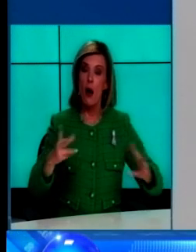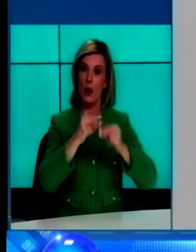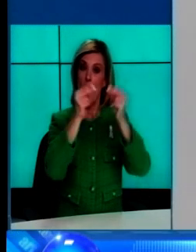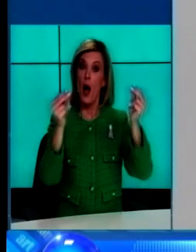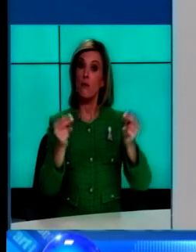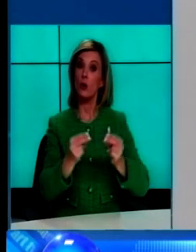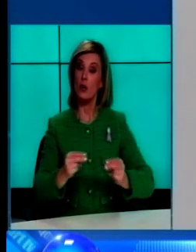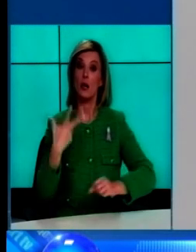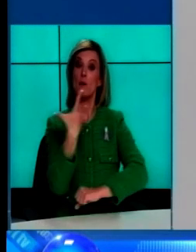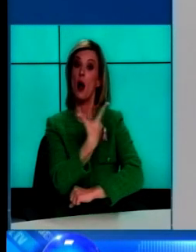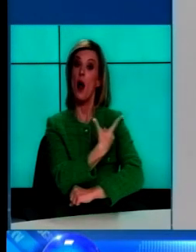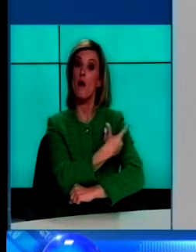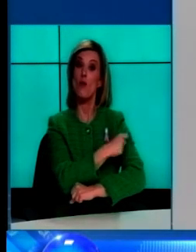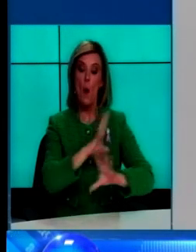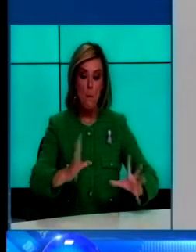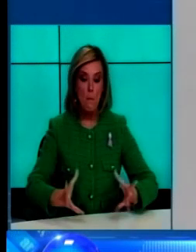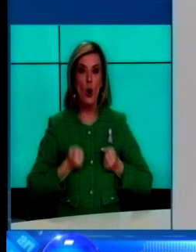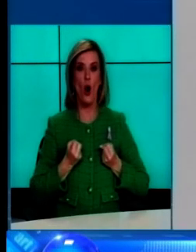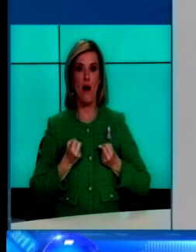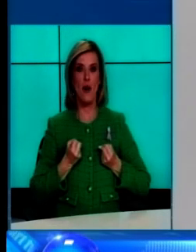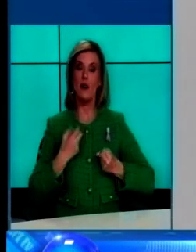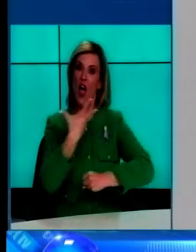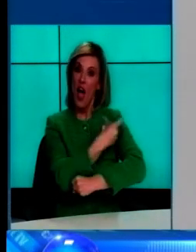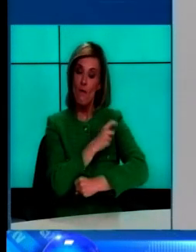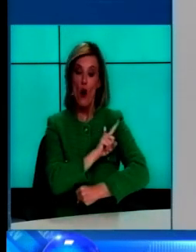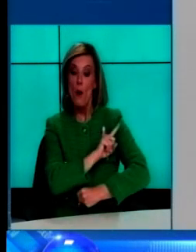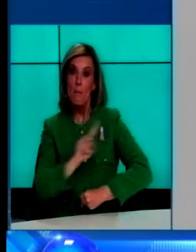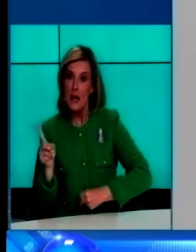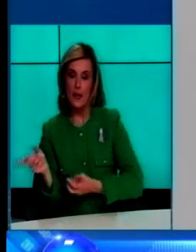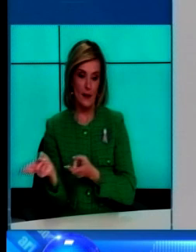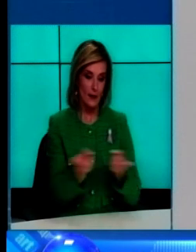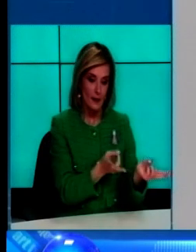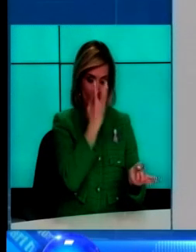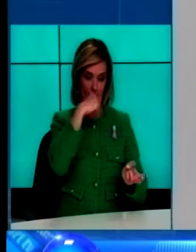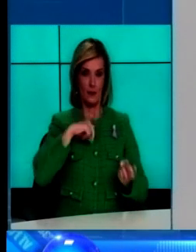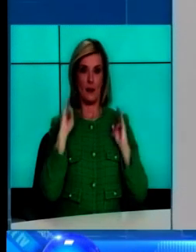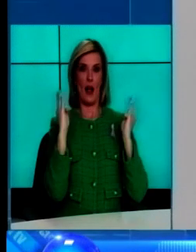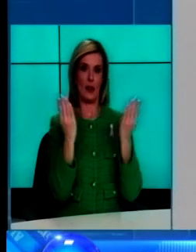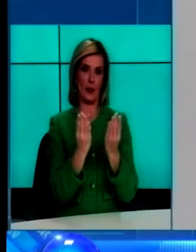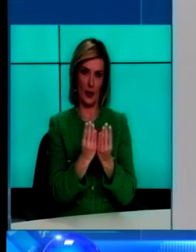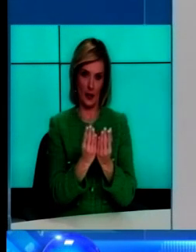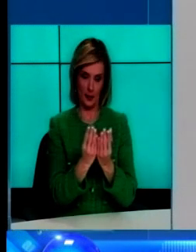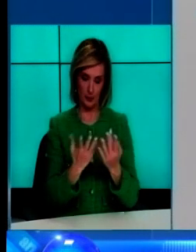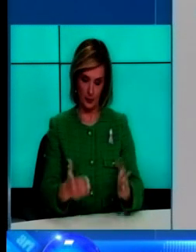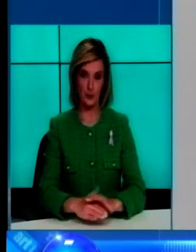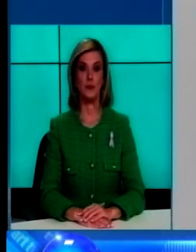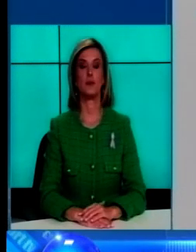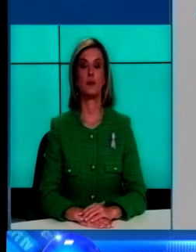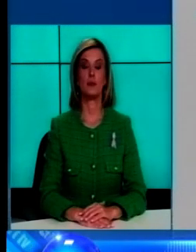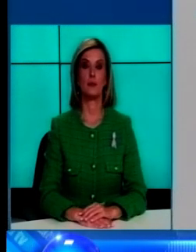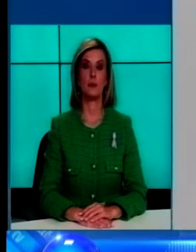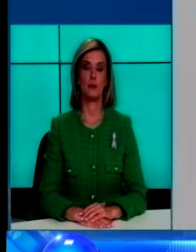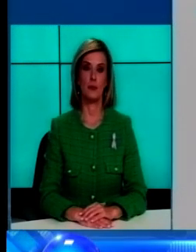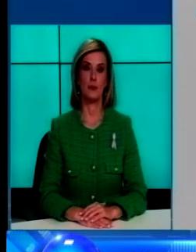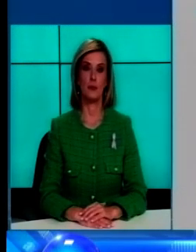αποτελεσματικότητα του εμβολιασμού στην πρόληψη της νοσηλείας σε μεθ, είναι η επόμενη διαφάνεια που σας έδειξα. Θα περάσω στην επόμενη διαφάνεια,